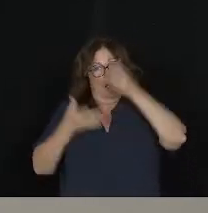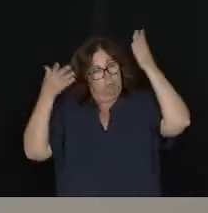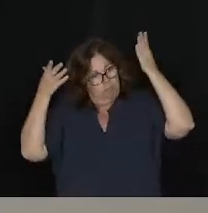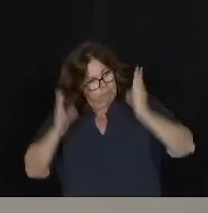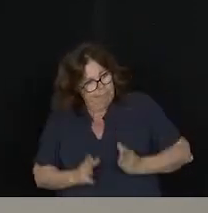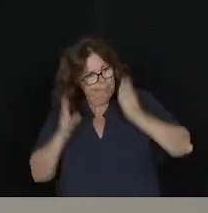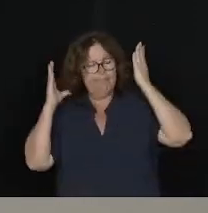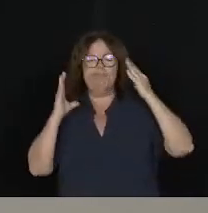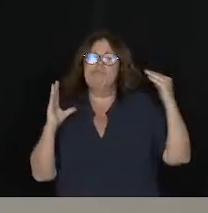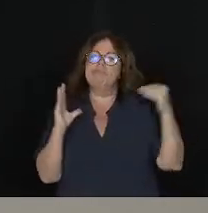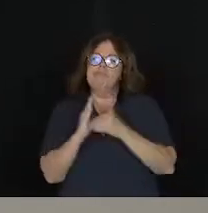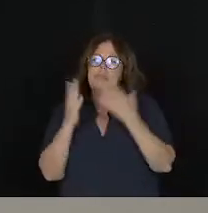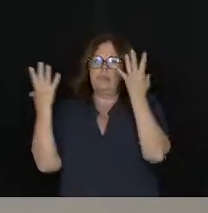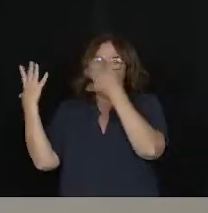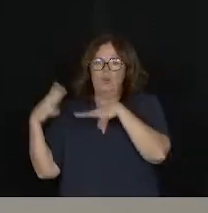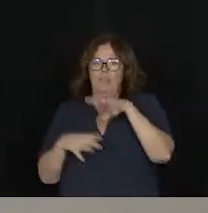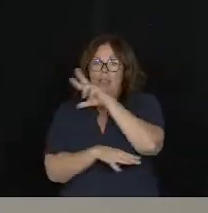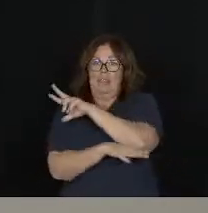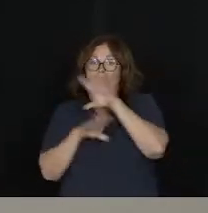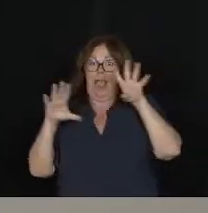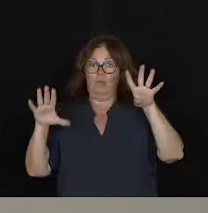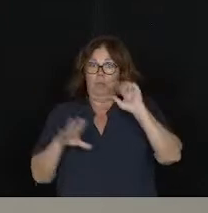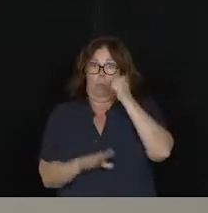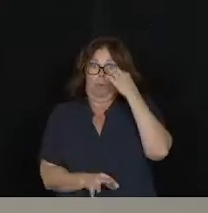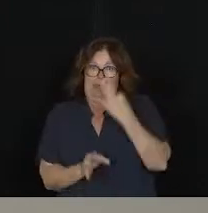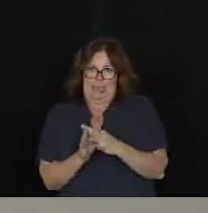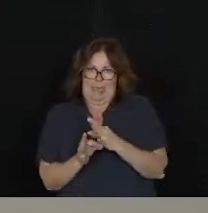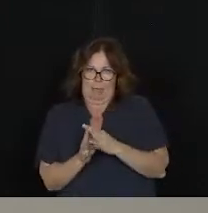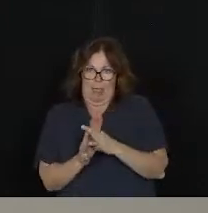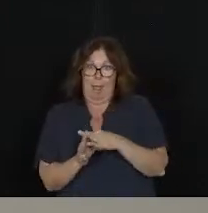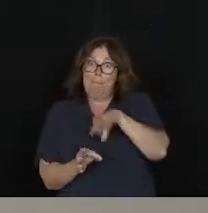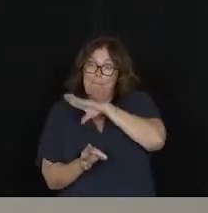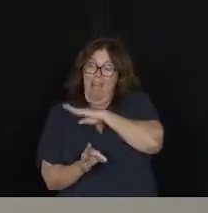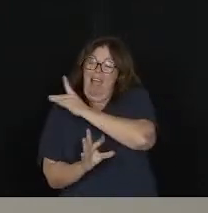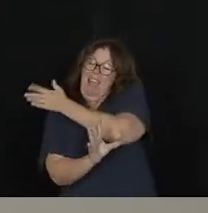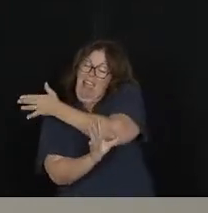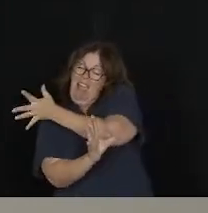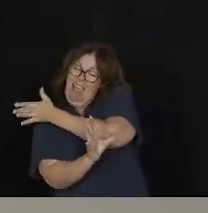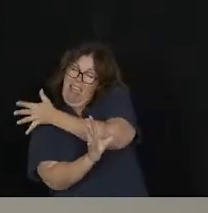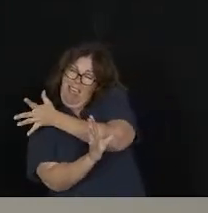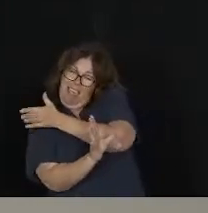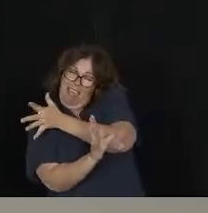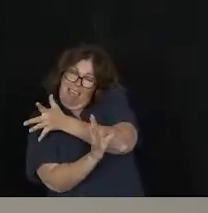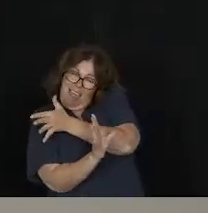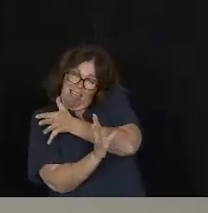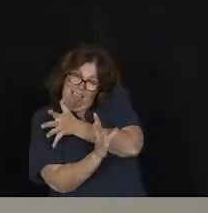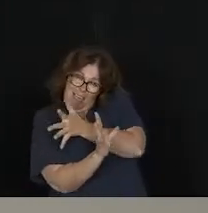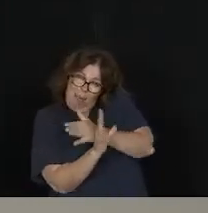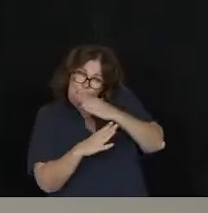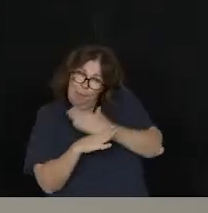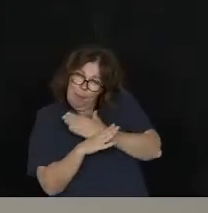1939. Et quand on regarde les rapports qui existent, parce qu'on a des rapports